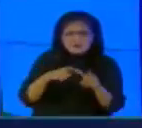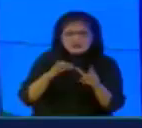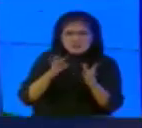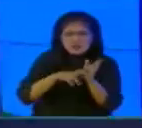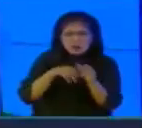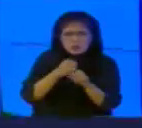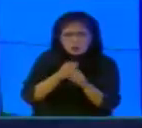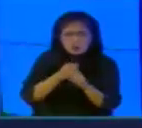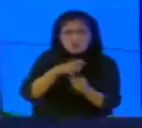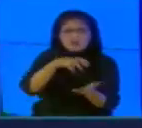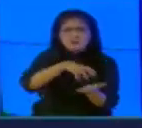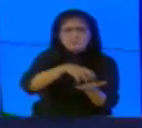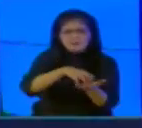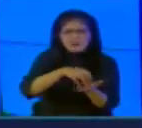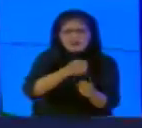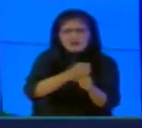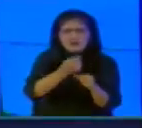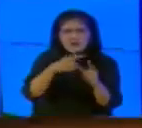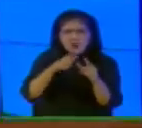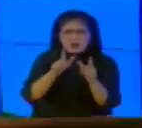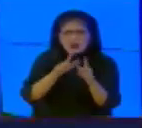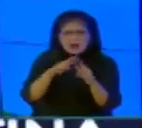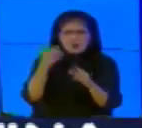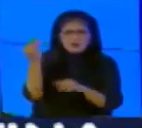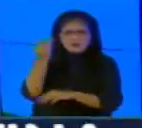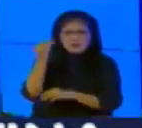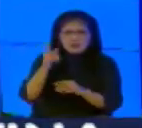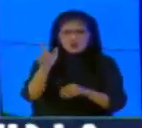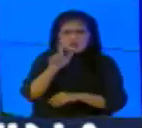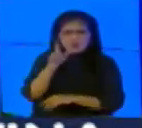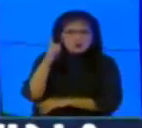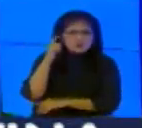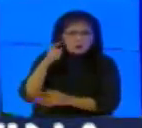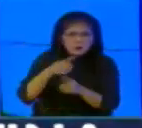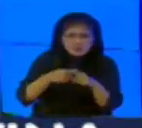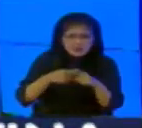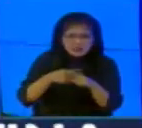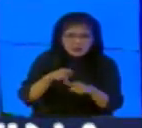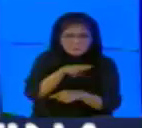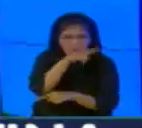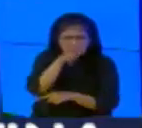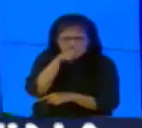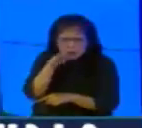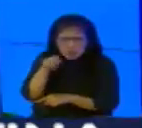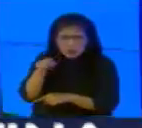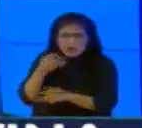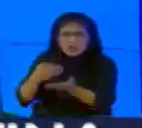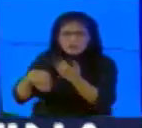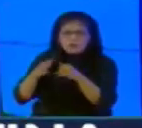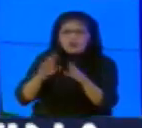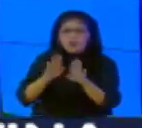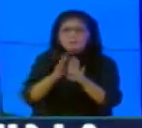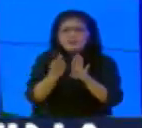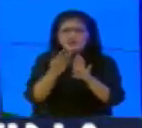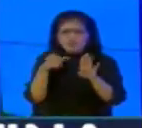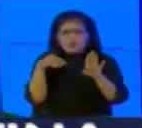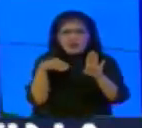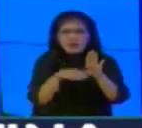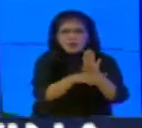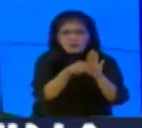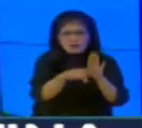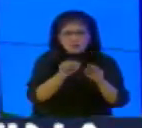tempat karantina di Graha Wisata Niaga Solo Jawa Tengah orang dalam pemantauan tersebut kabur lewat pintu depan dan berhasil mengelabui petugas